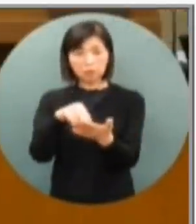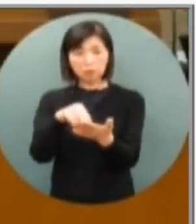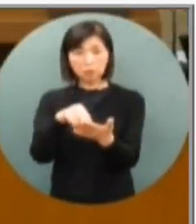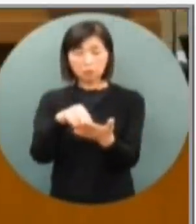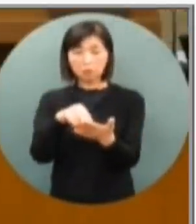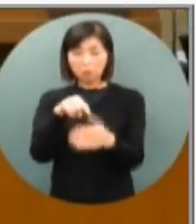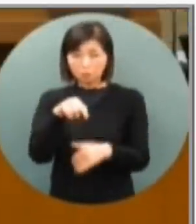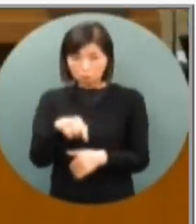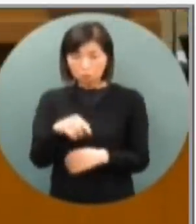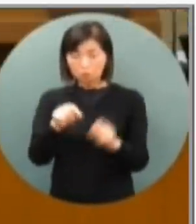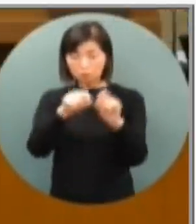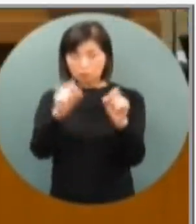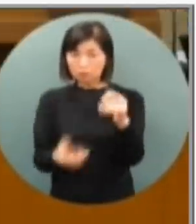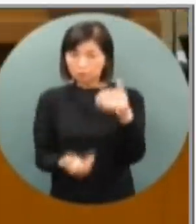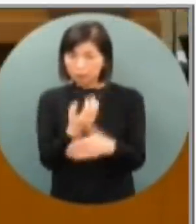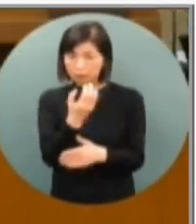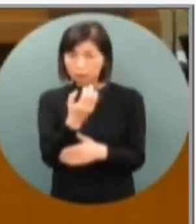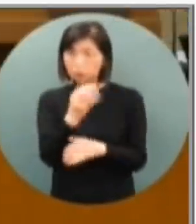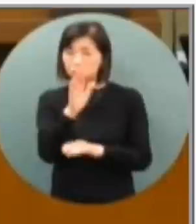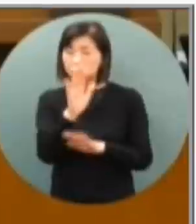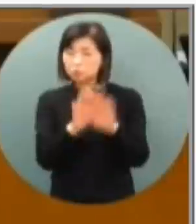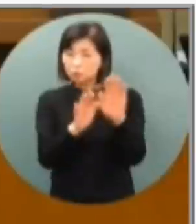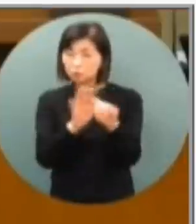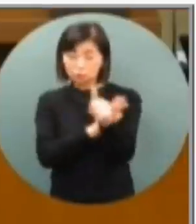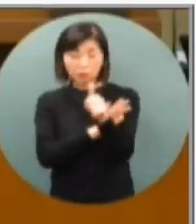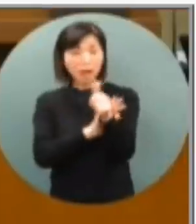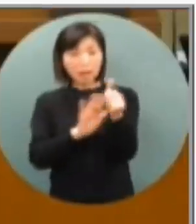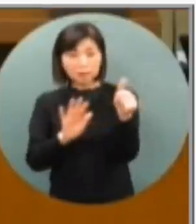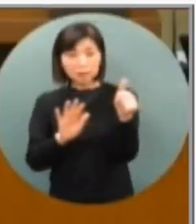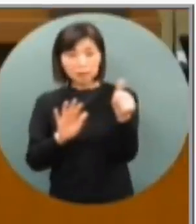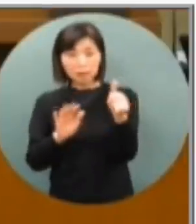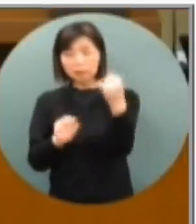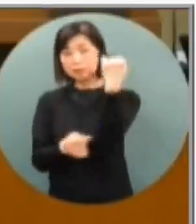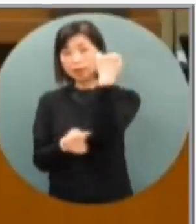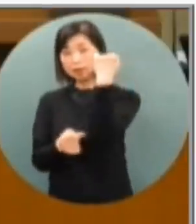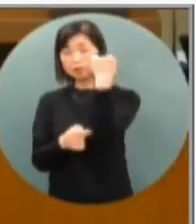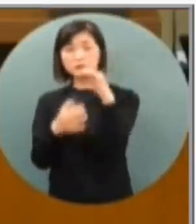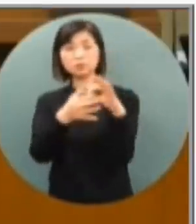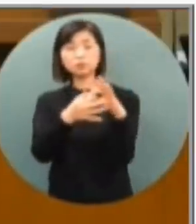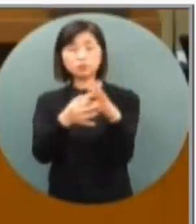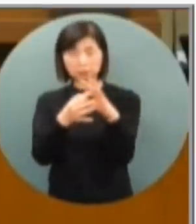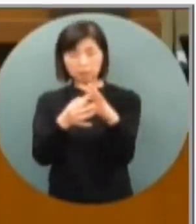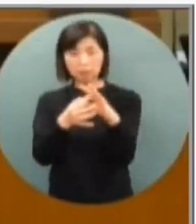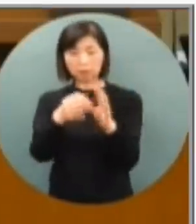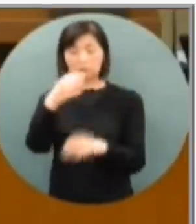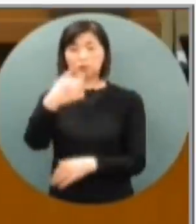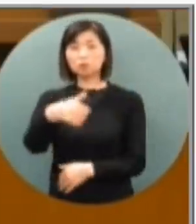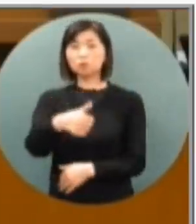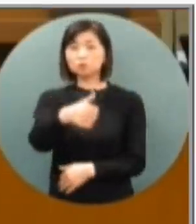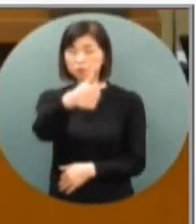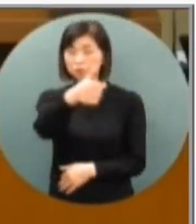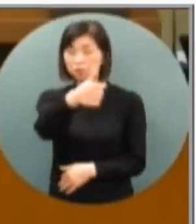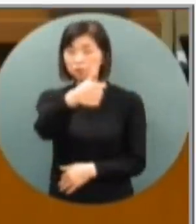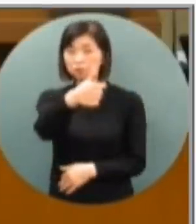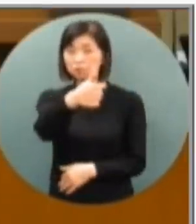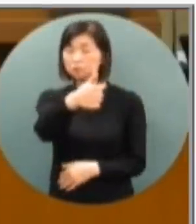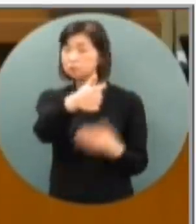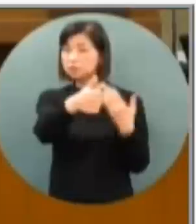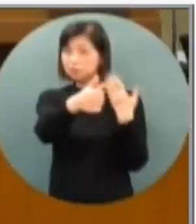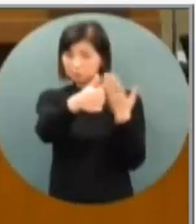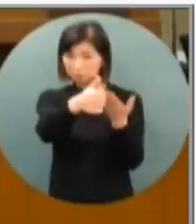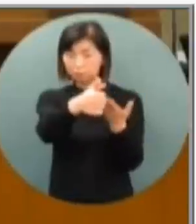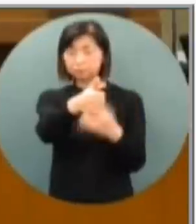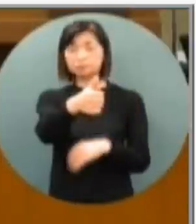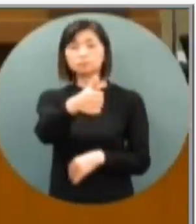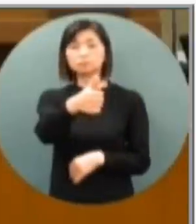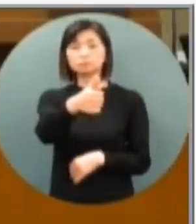ある原因や背景について、教育長の所見をお伺いをいたし